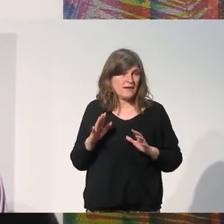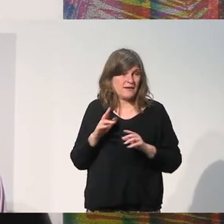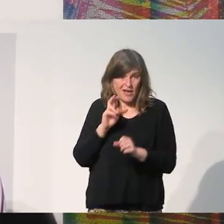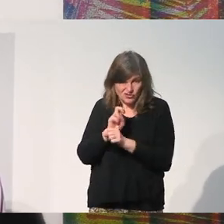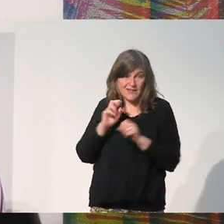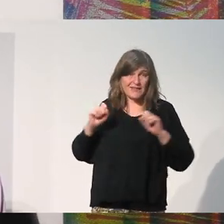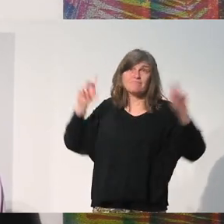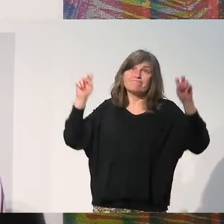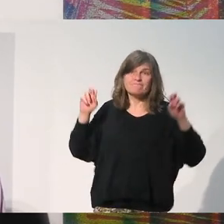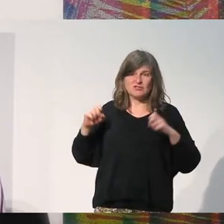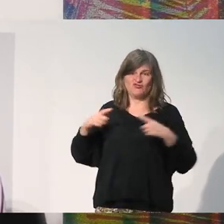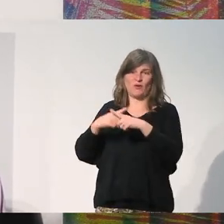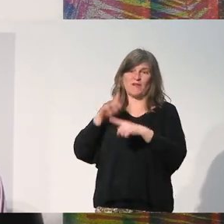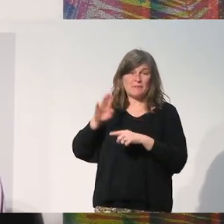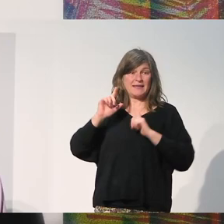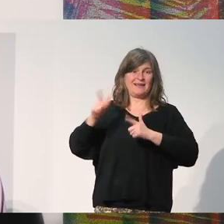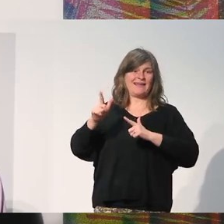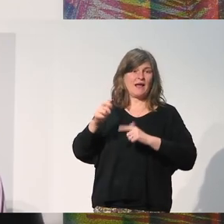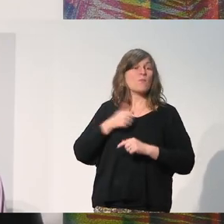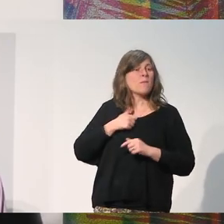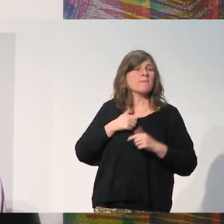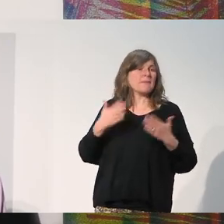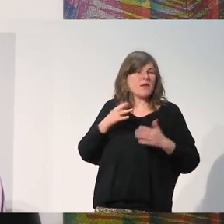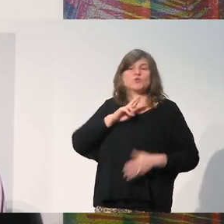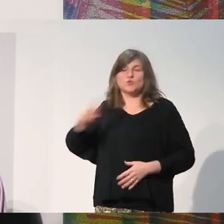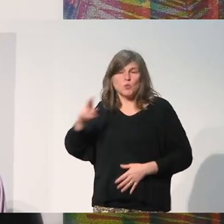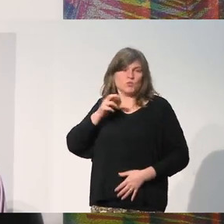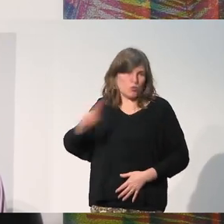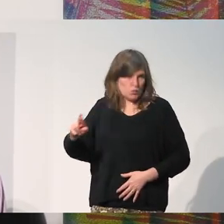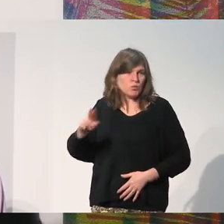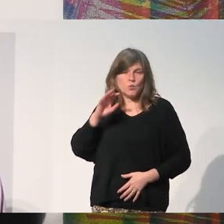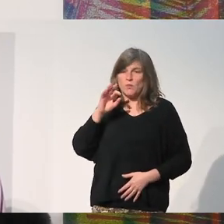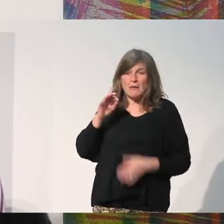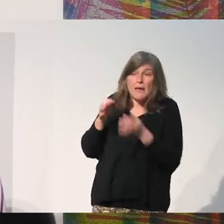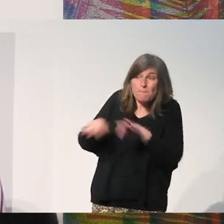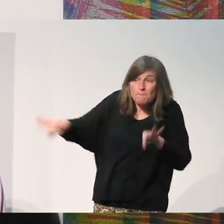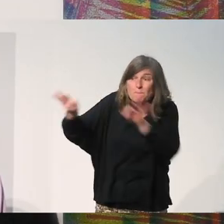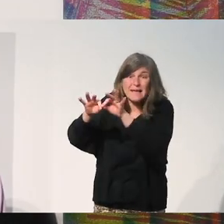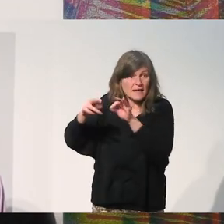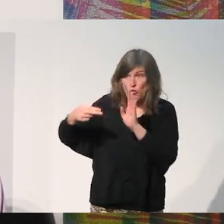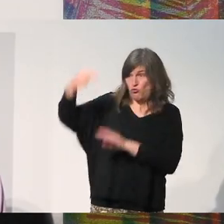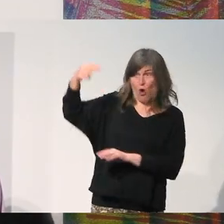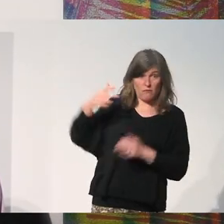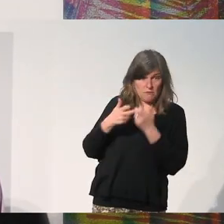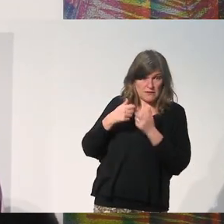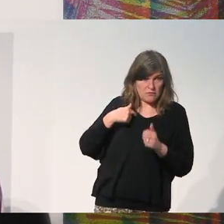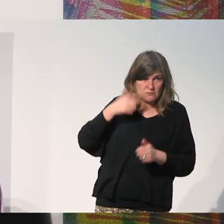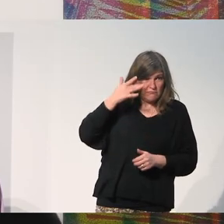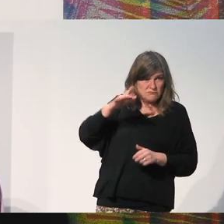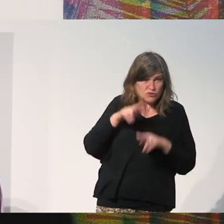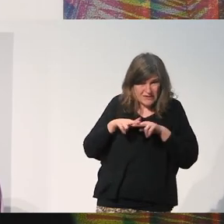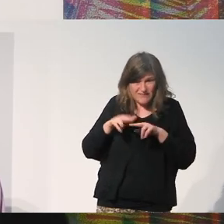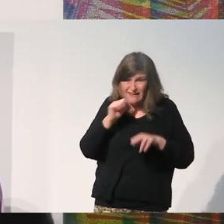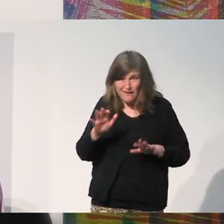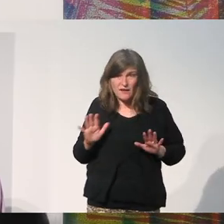guerre. Moi, dans mes déplacements, quand j'y retourne en fait, je connais extrêmement mal le pays. J'ai jamais été dans le nord par exemple, alors que je pourrais y aller,